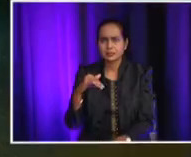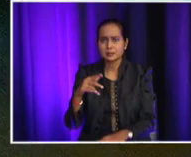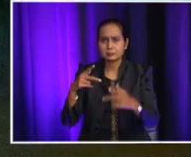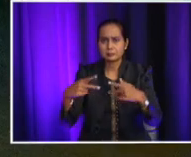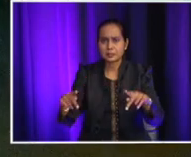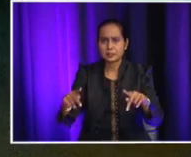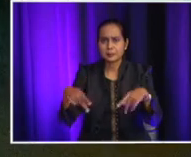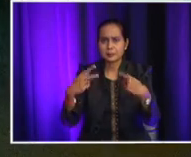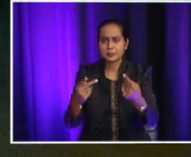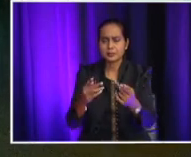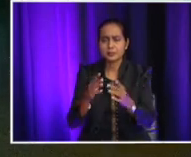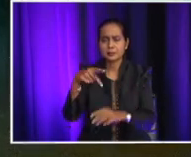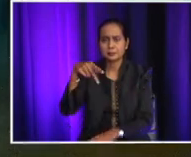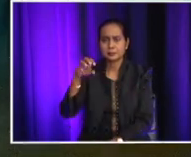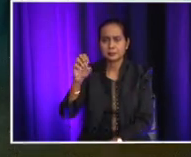buku